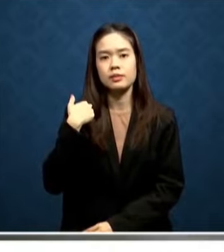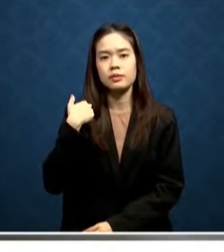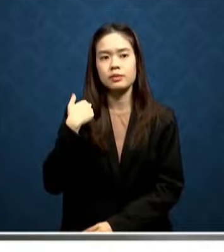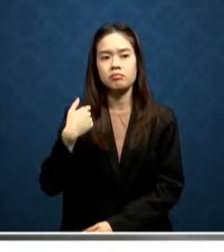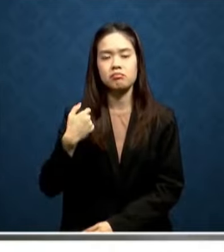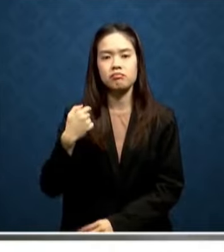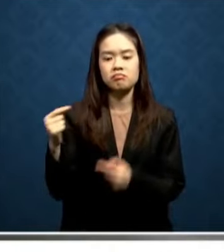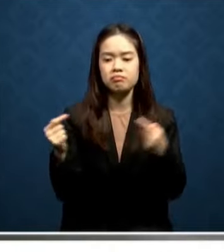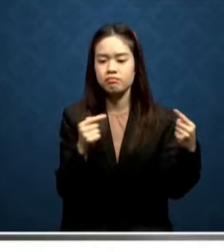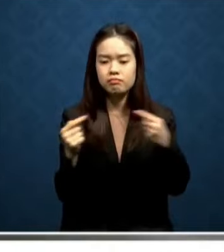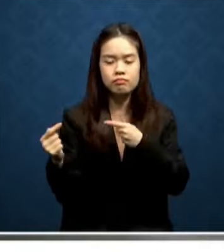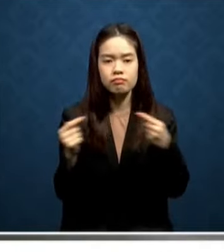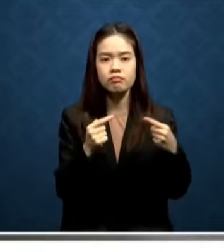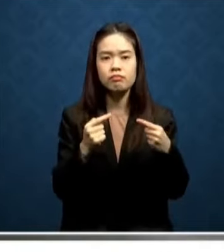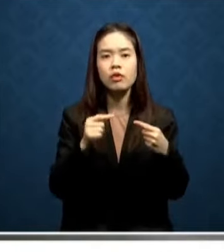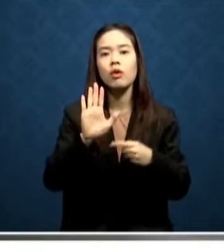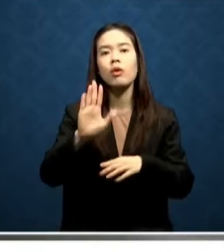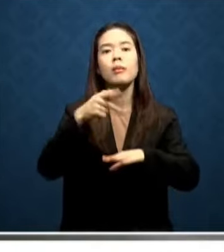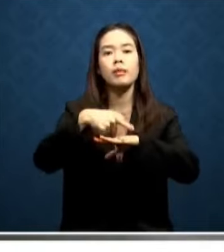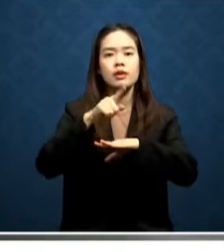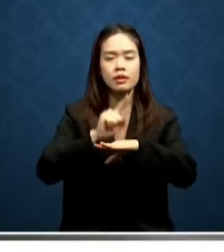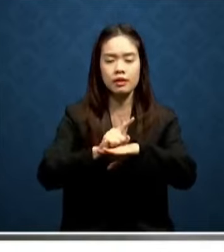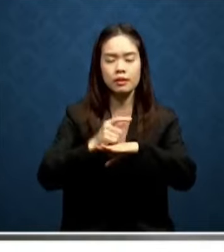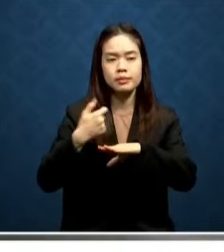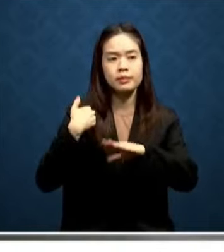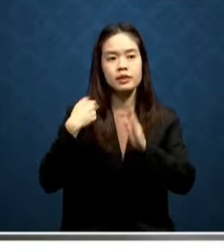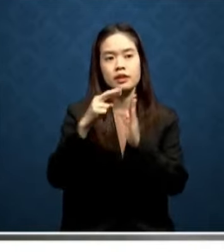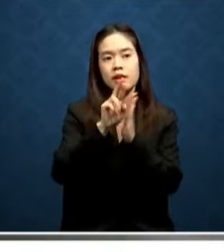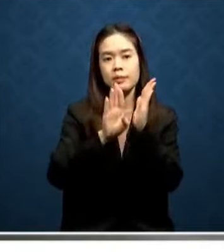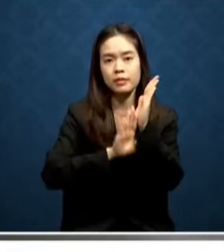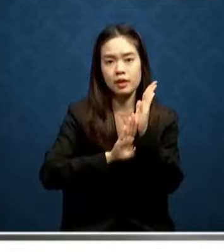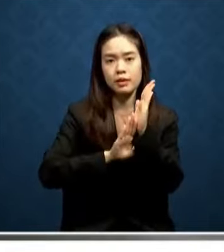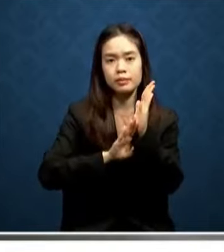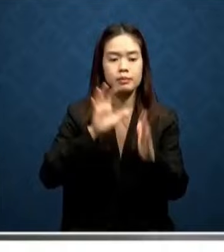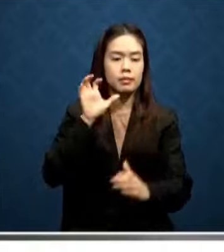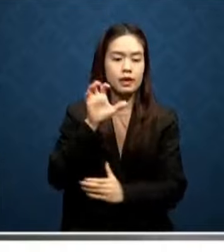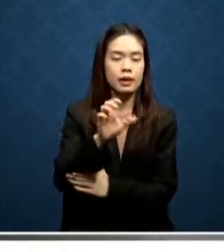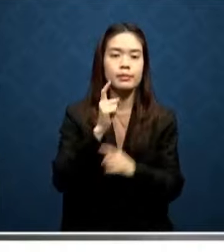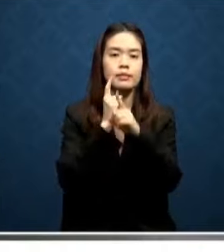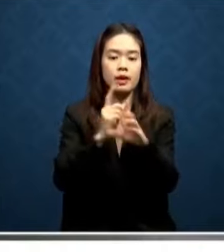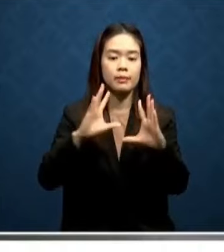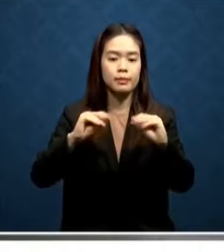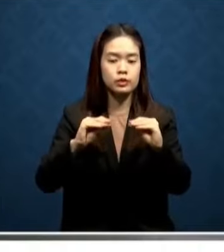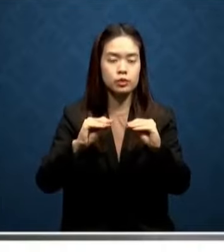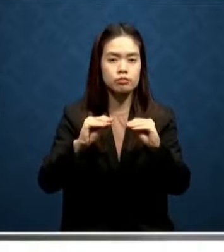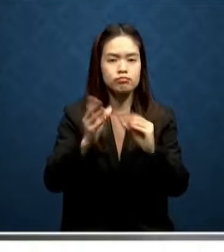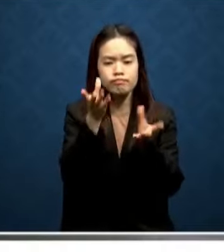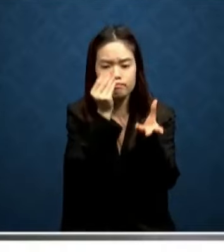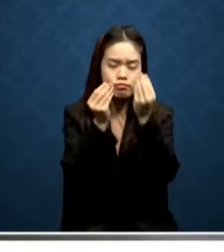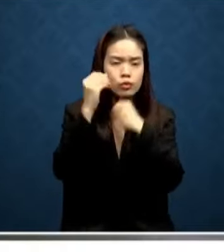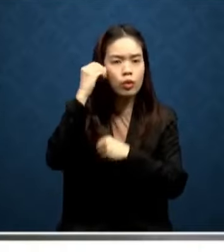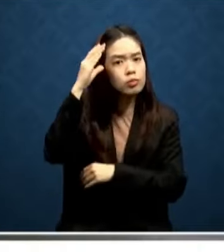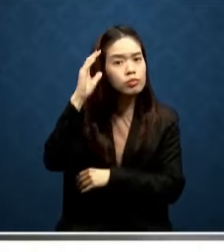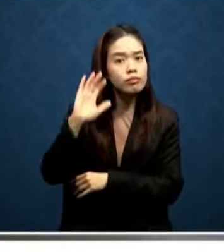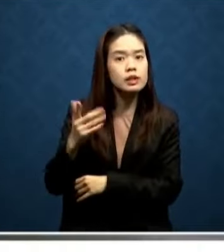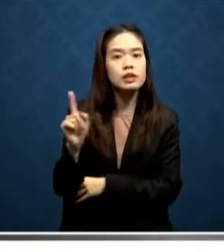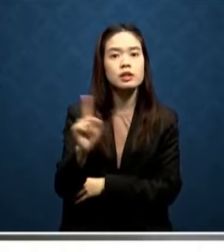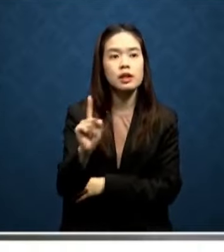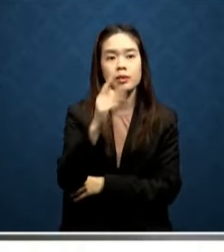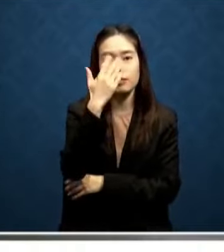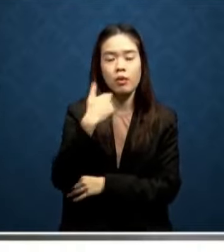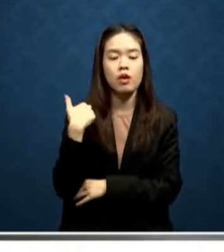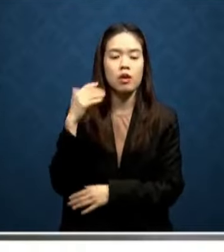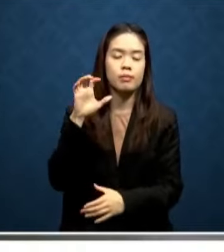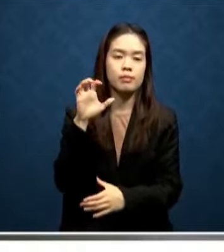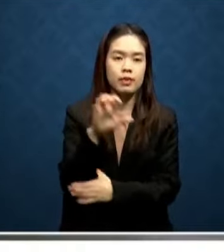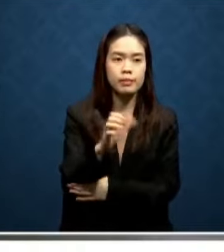างหนักว่าท่านประธานไม่ได้ศึกษาข้อบังคับการประชุมหรือเปล่าเพราะว่าในการเสนอญัตตินั้นมี2